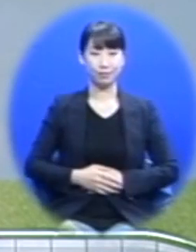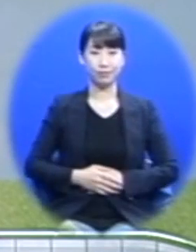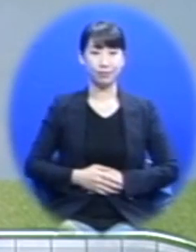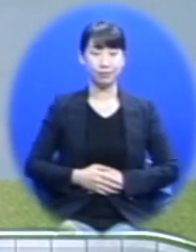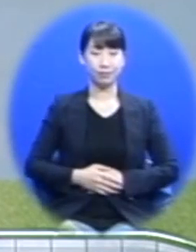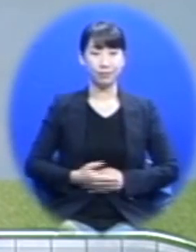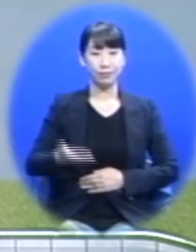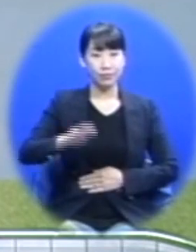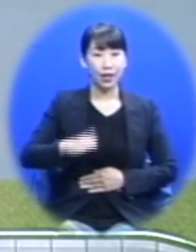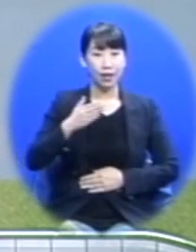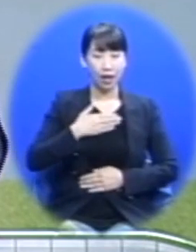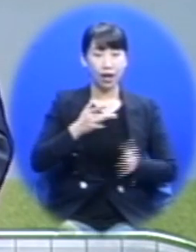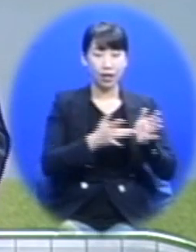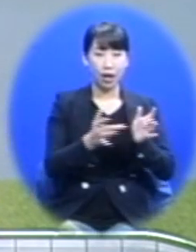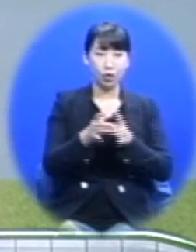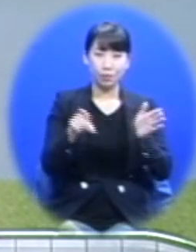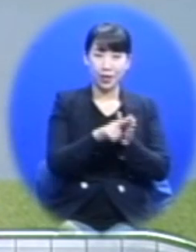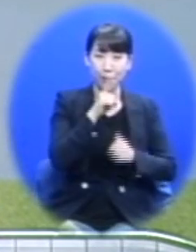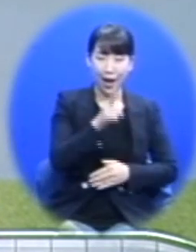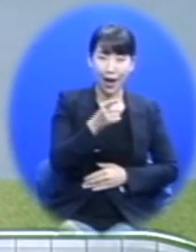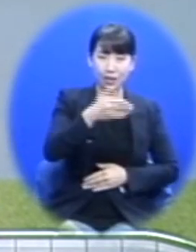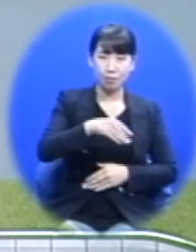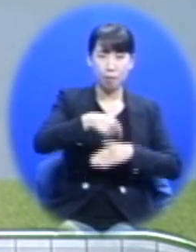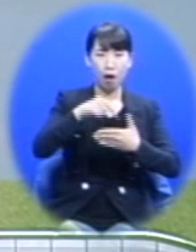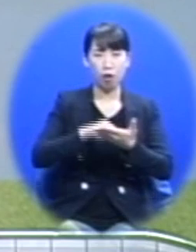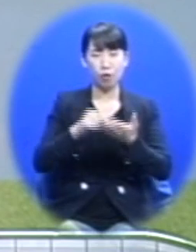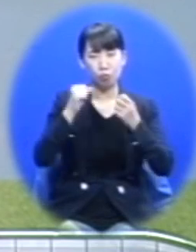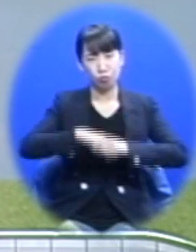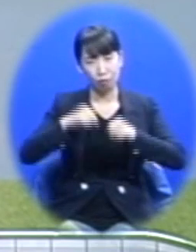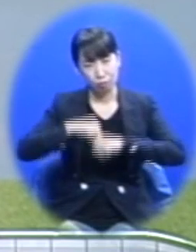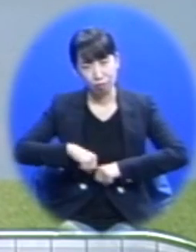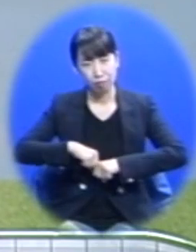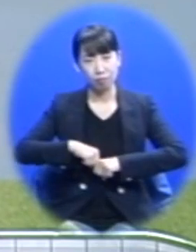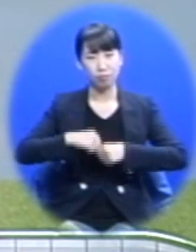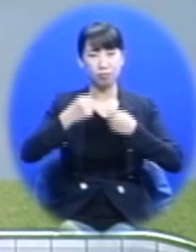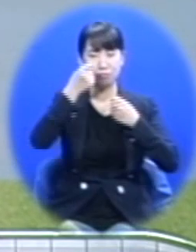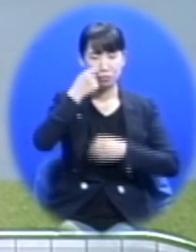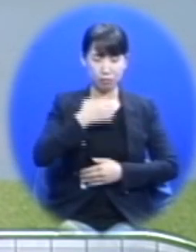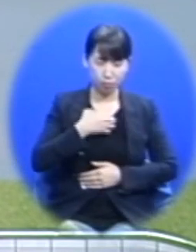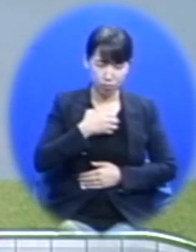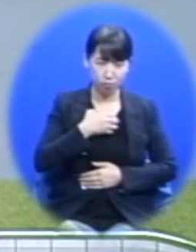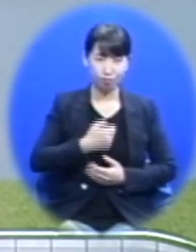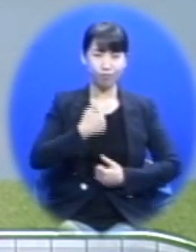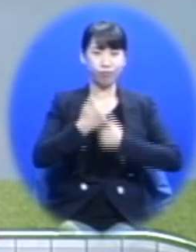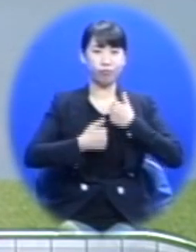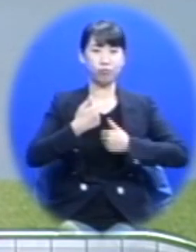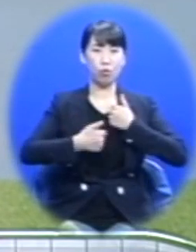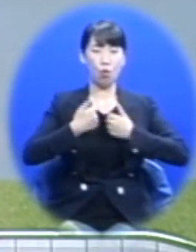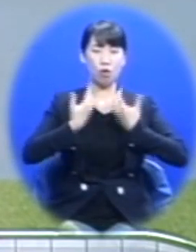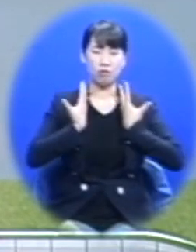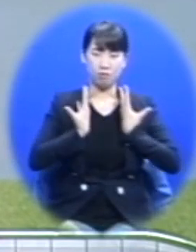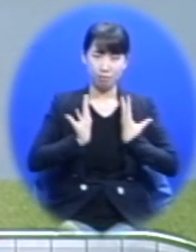내가 예수를 믿는다고 하지만 자꾸 마음이 무너지고 슬프고 분노하고